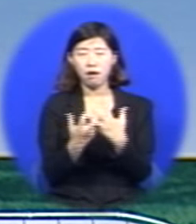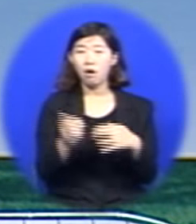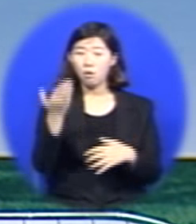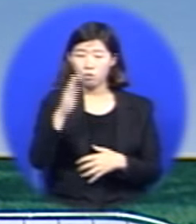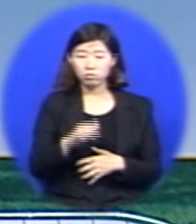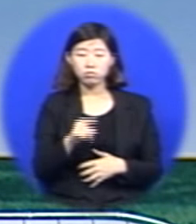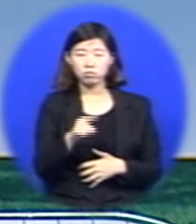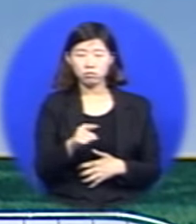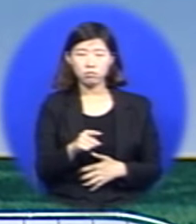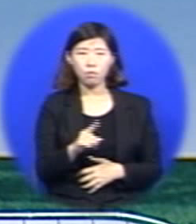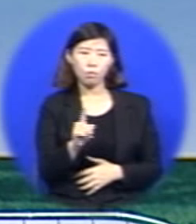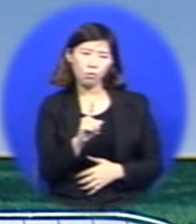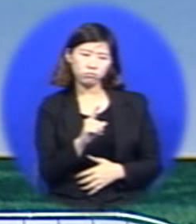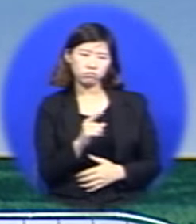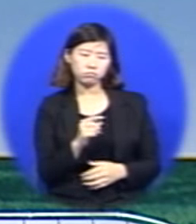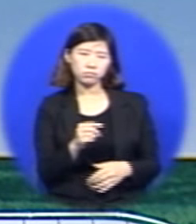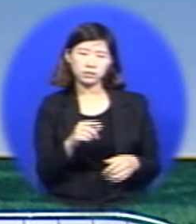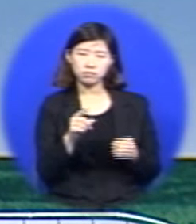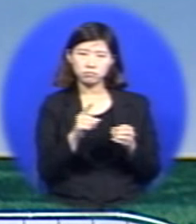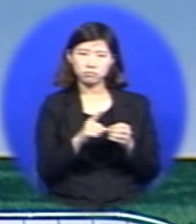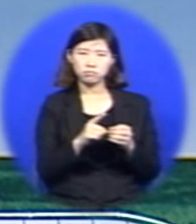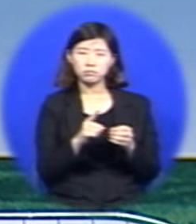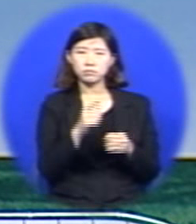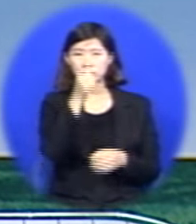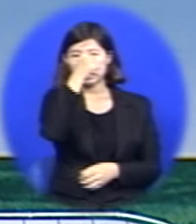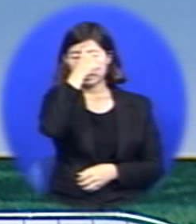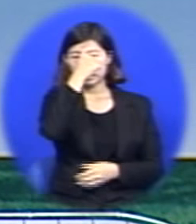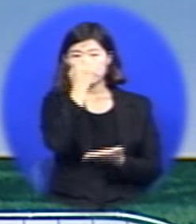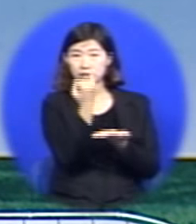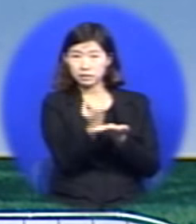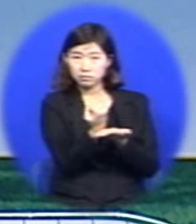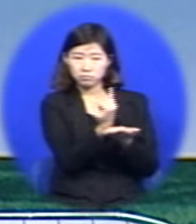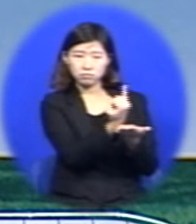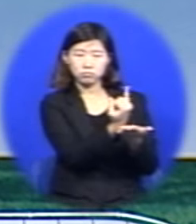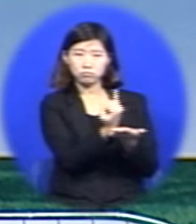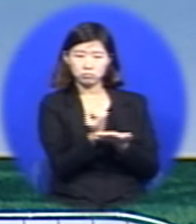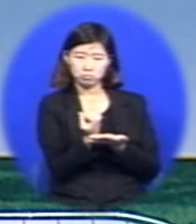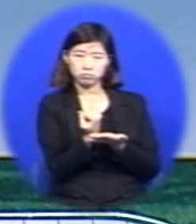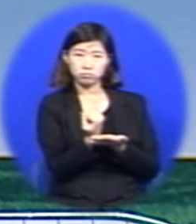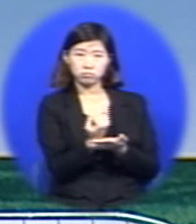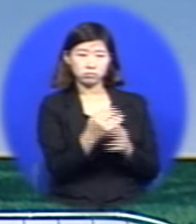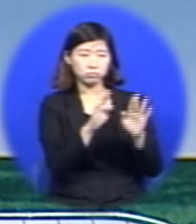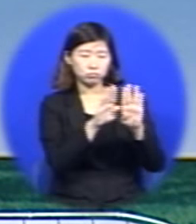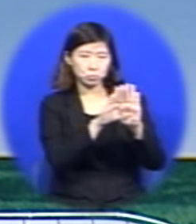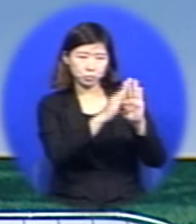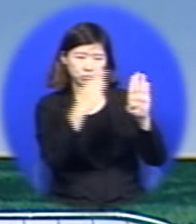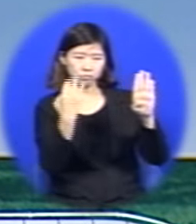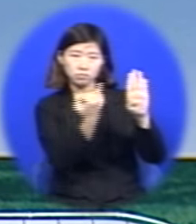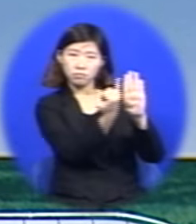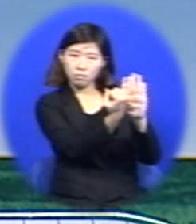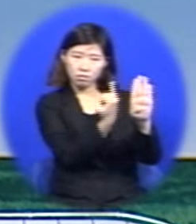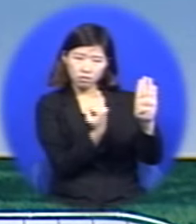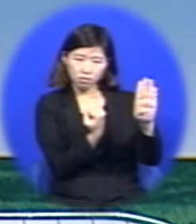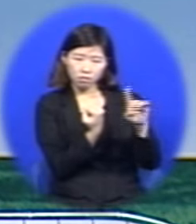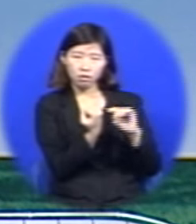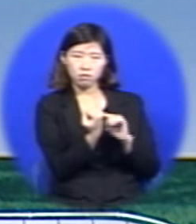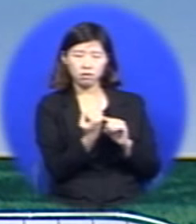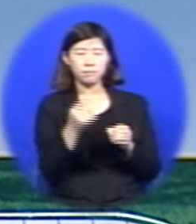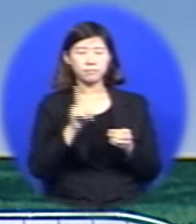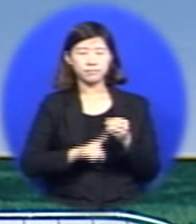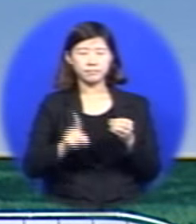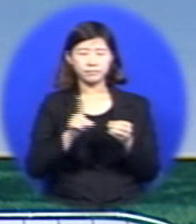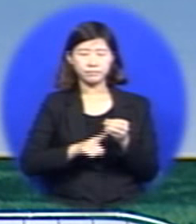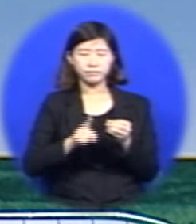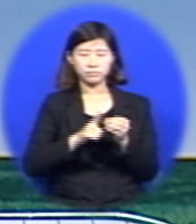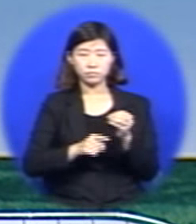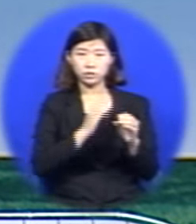그 식당 문을 열고 들어와서 목탁을 두들겼어요. 여 종업원이 쫓아나가서 우리